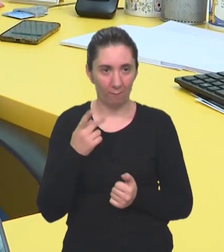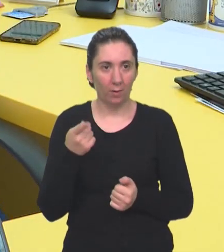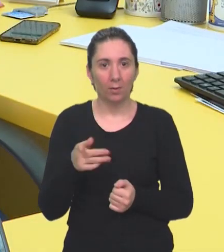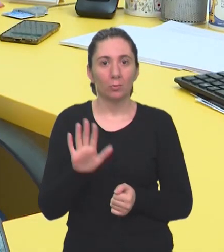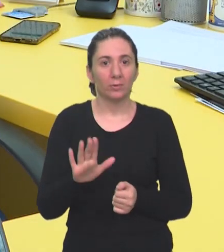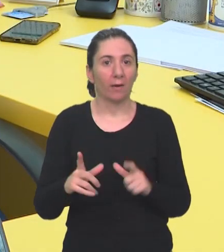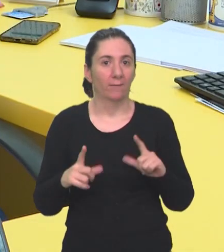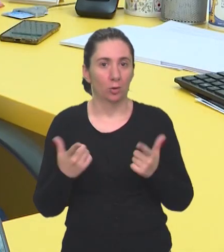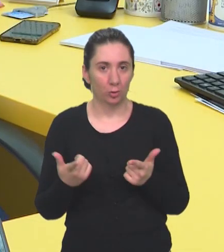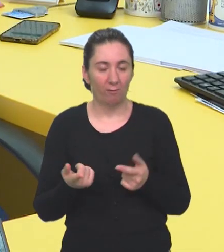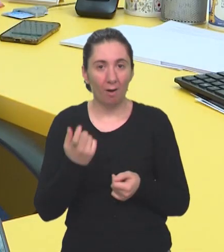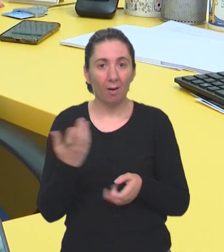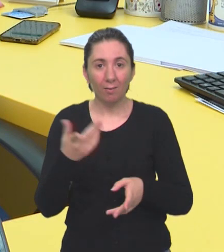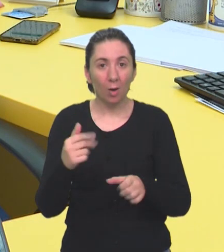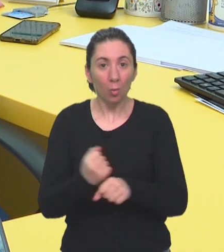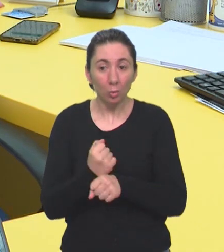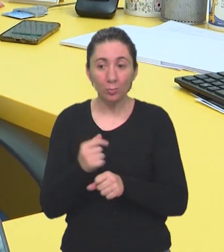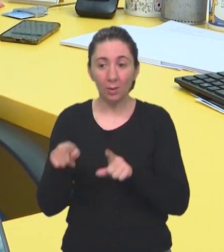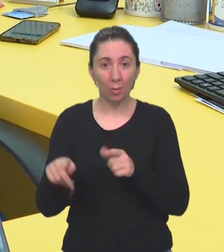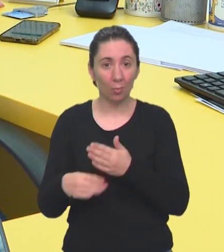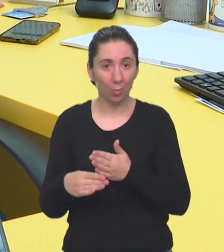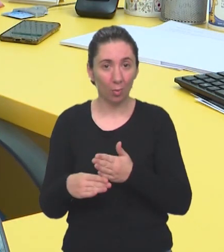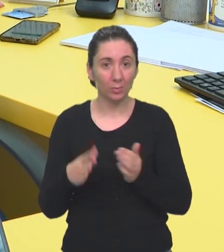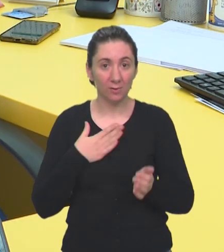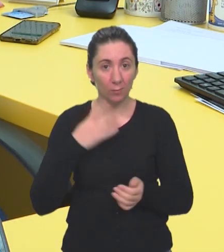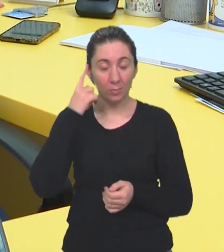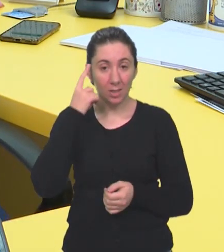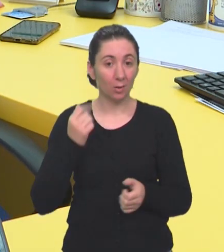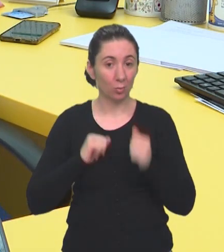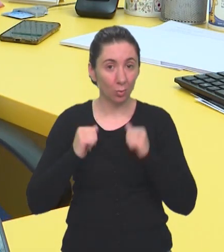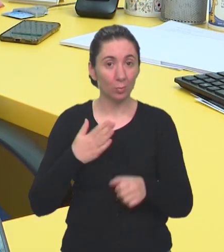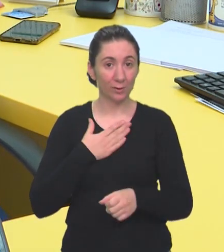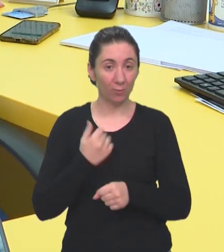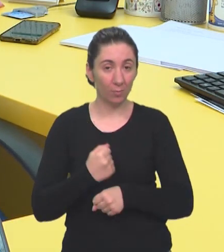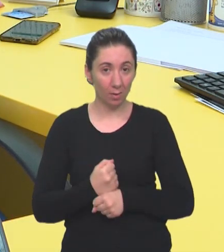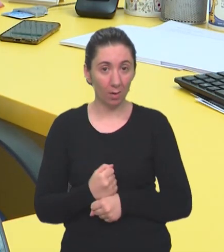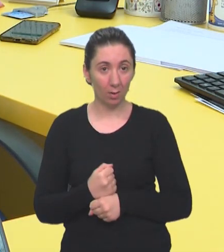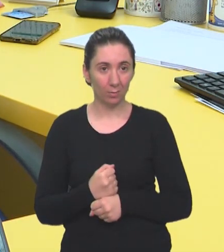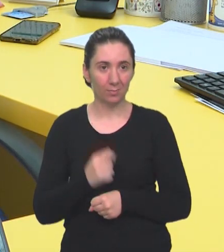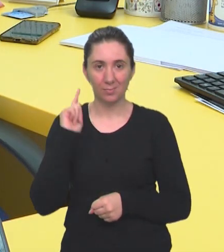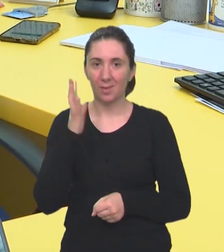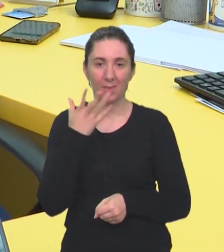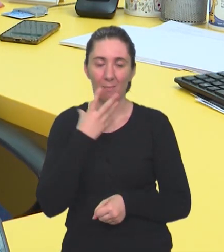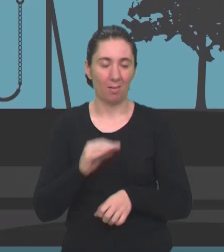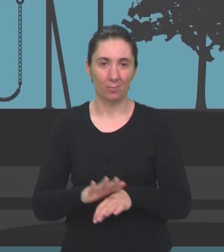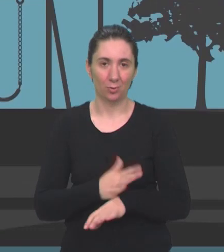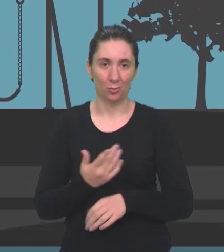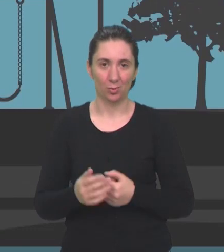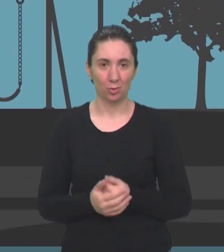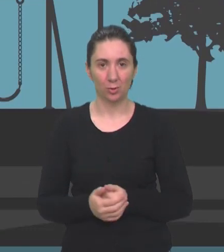su takav je život, ali kada uspijete pomoći nekome sa svojim znanjem, sa svojim trudom, sa svojim radom, mislim da nema ljepšeg